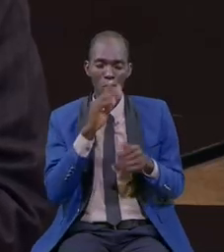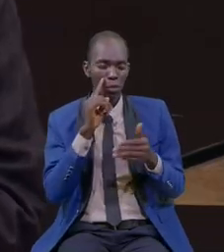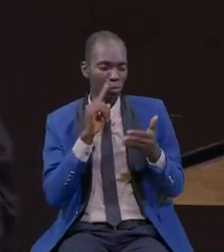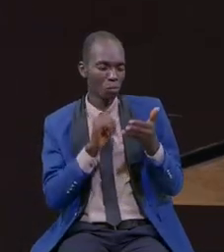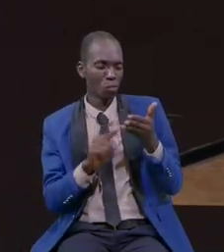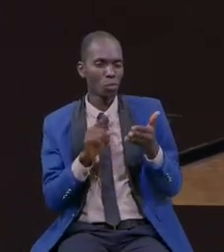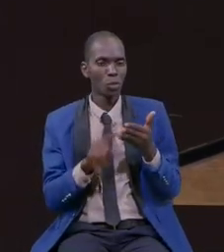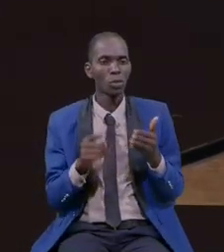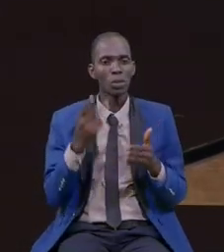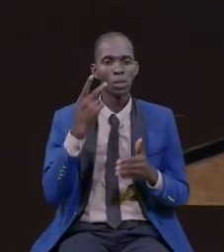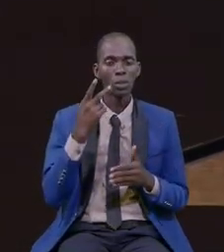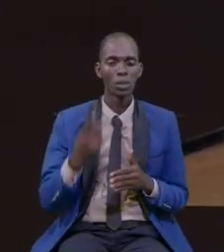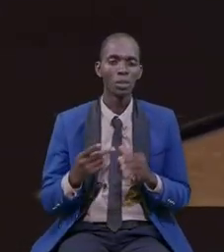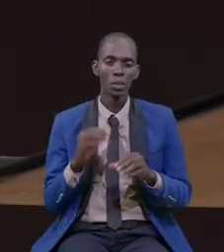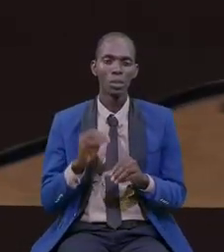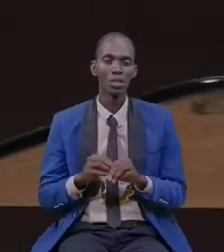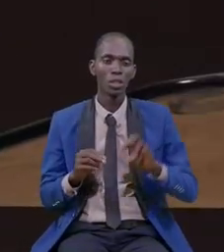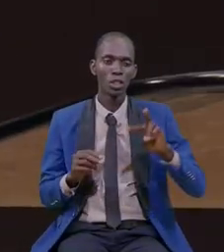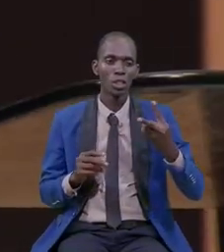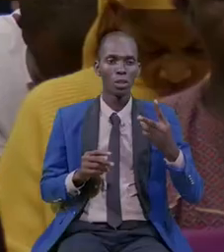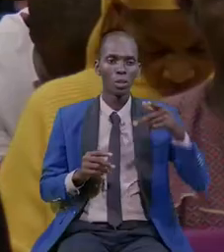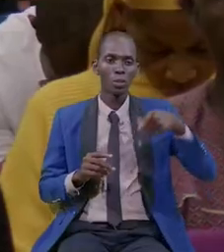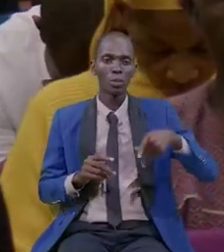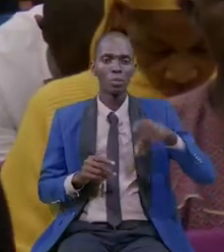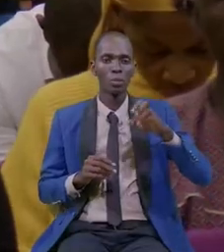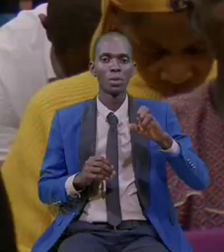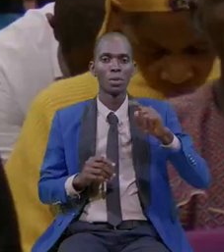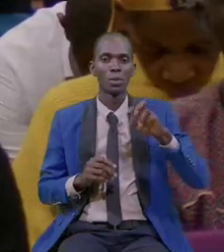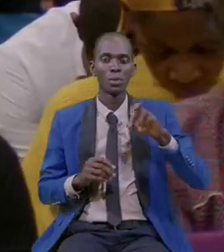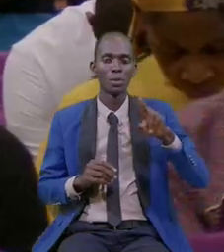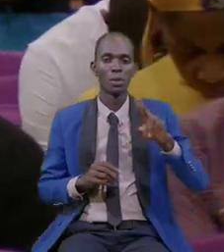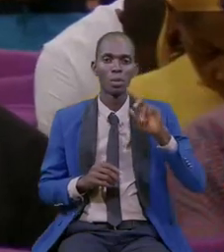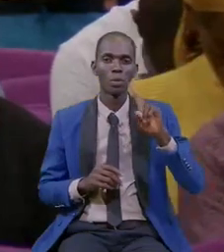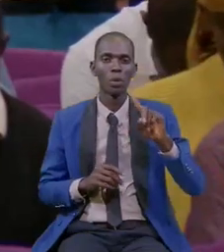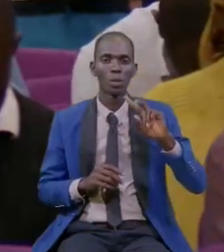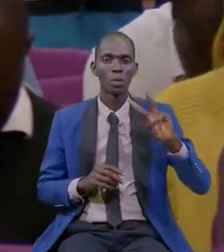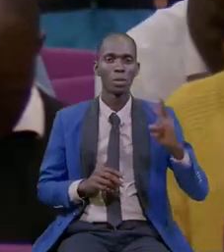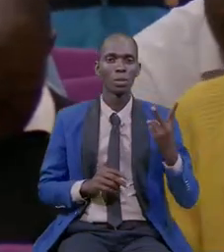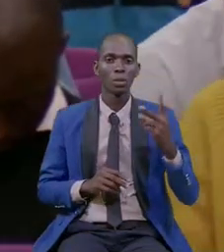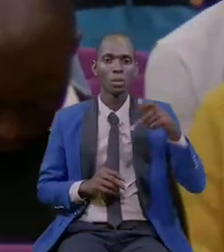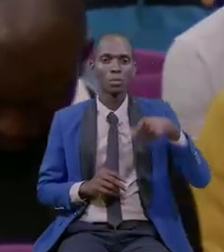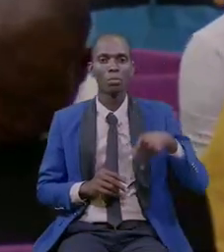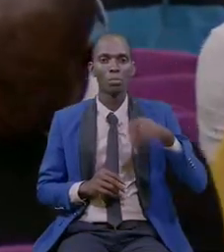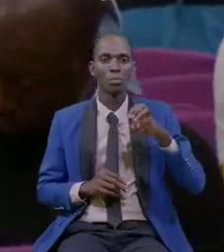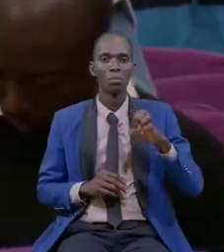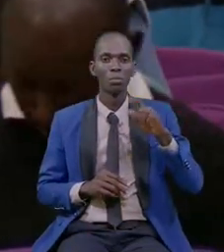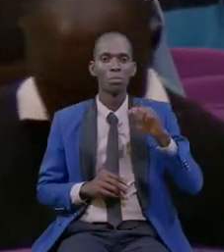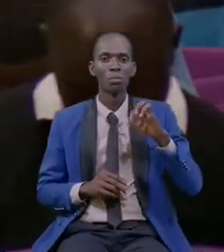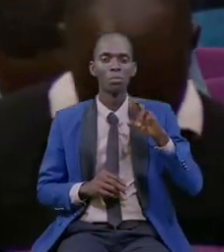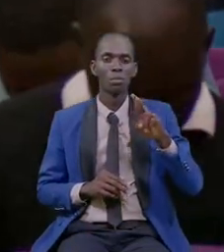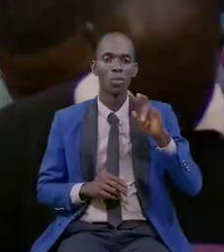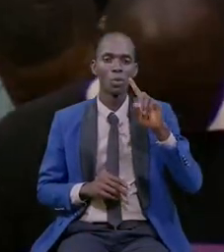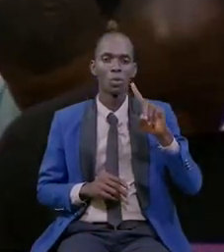foi obéissante 2 pierre 1 2 pierre 1 le